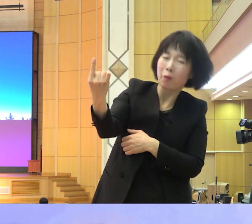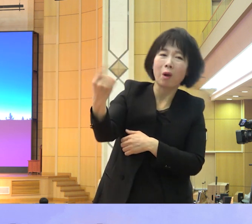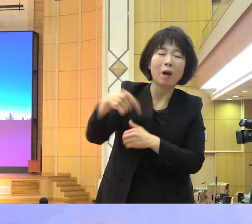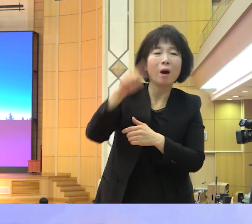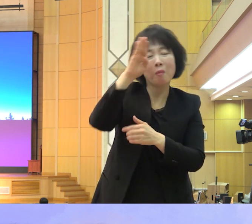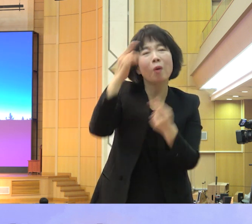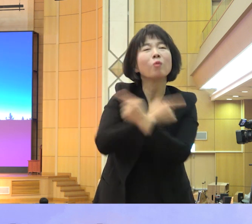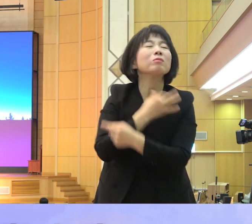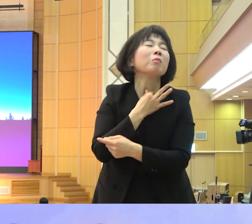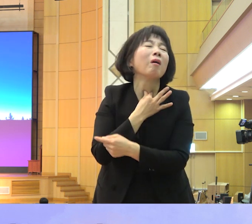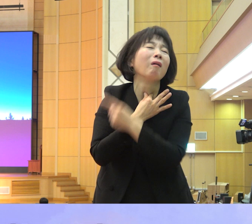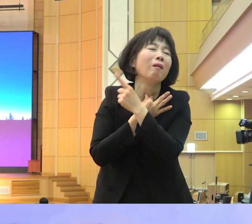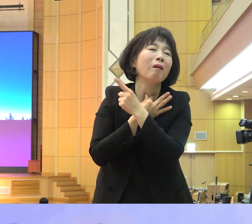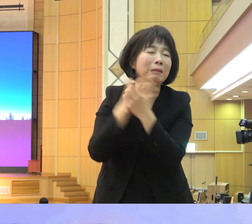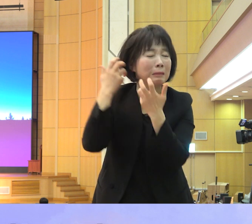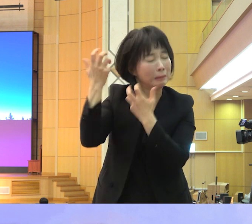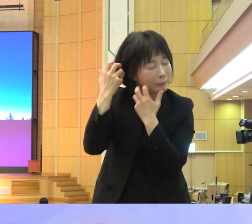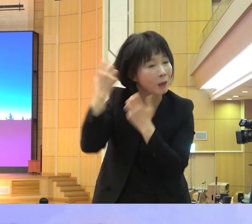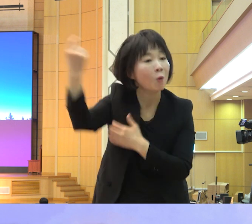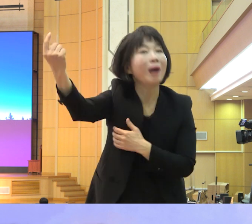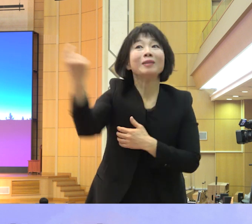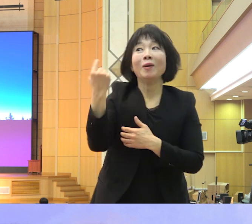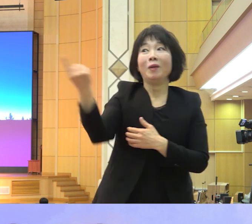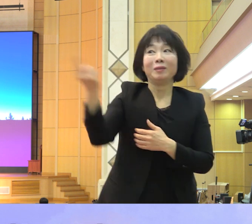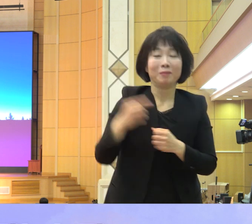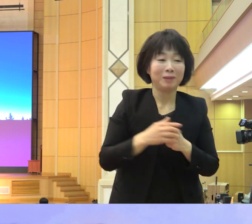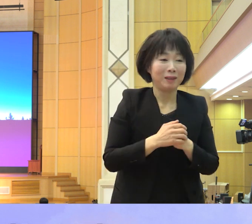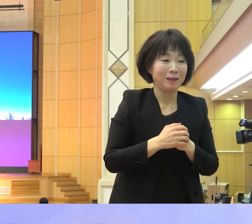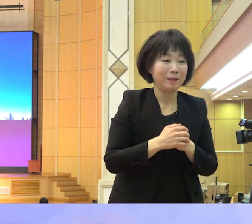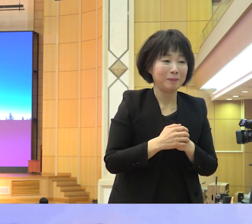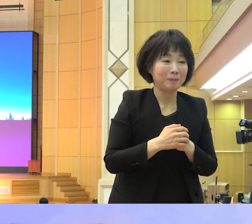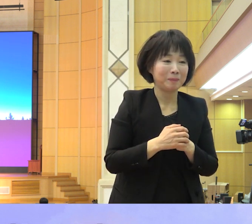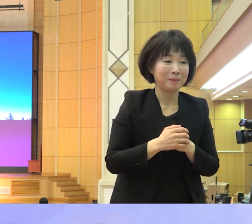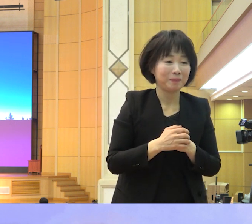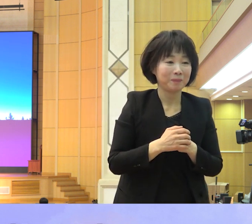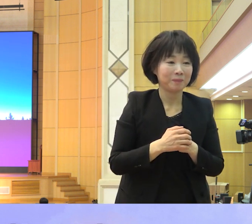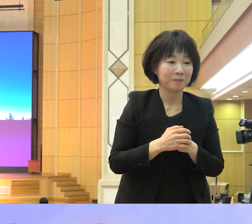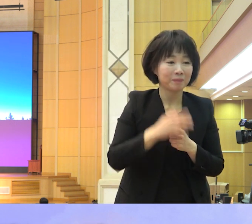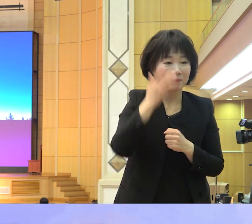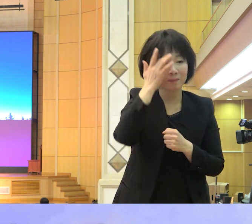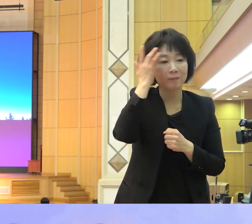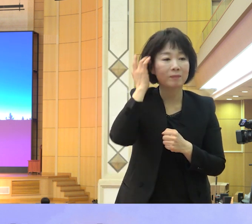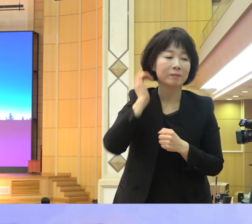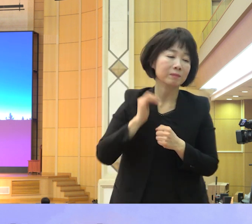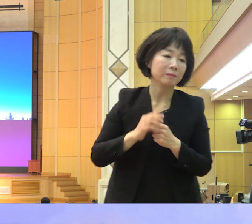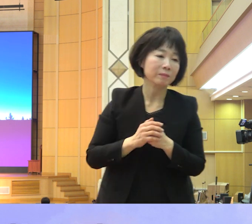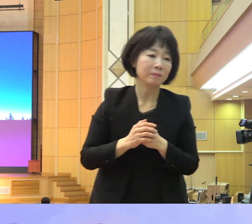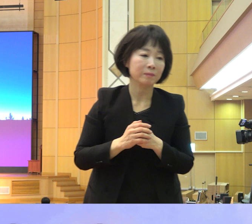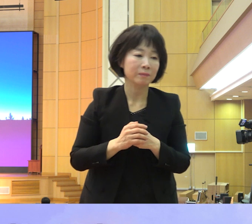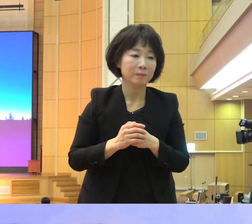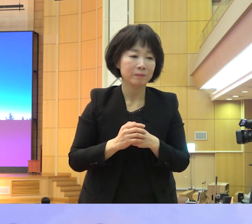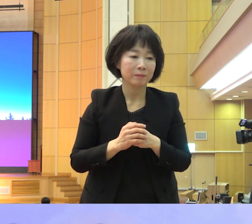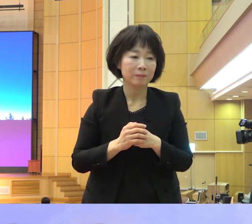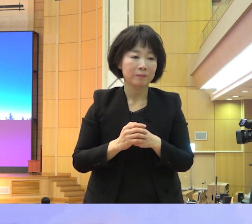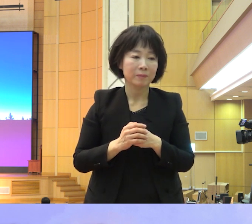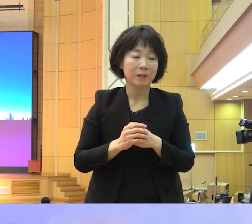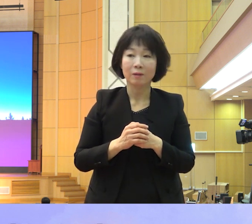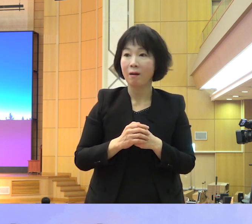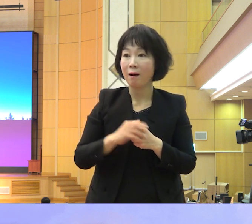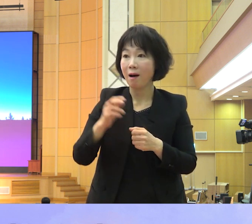오죽했으면 그렇게 기적이 나서 고쳐지고 나니까 그분이 다니는 교회 목사님이 저에게 전화가